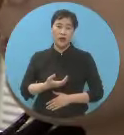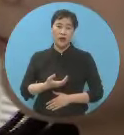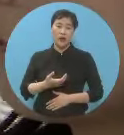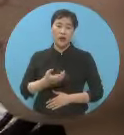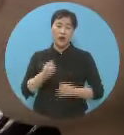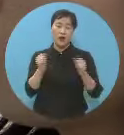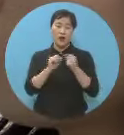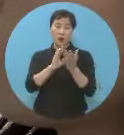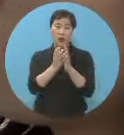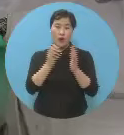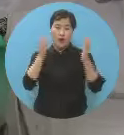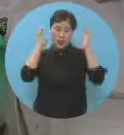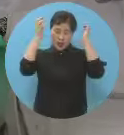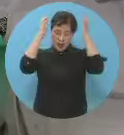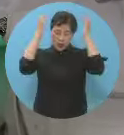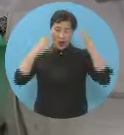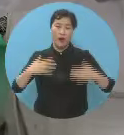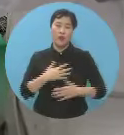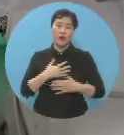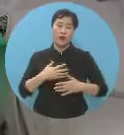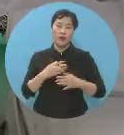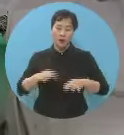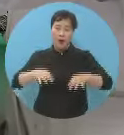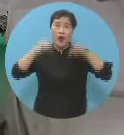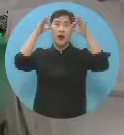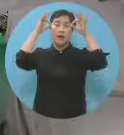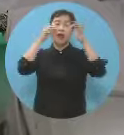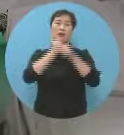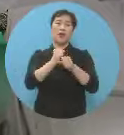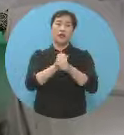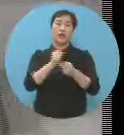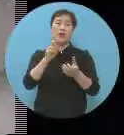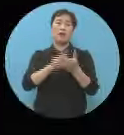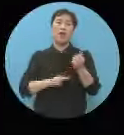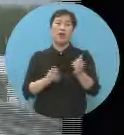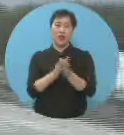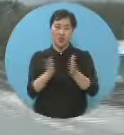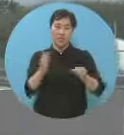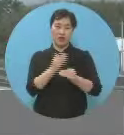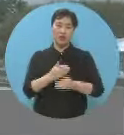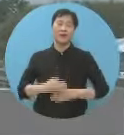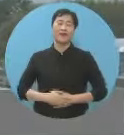샴푸와 목욕 비누, 마스크팩을 생산해 출시를 앞두고 있습니다.